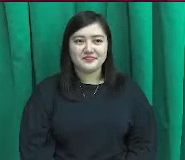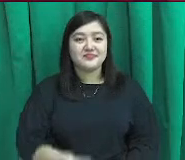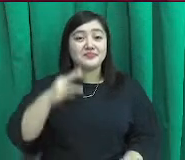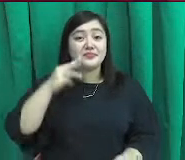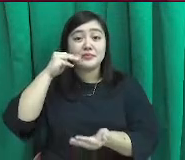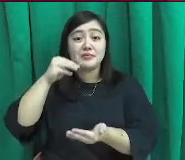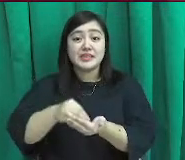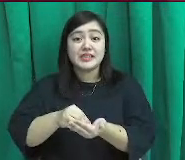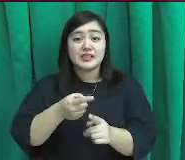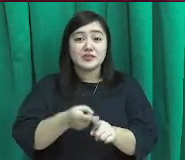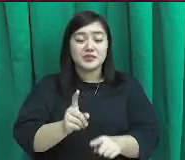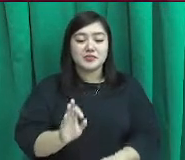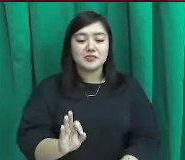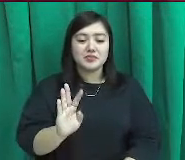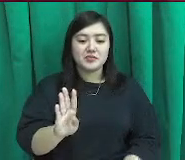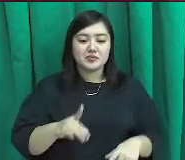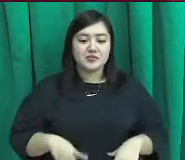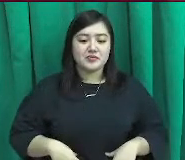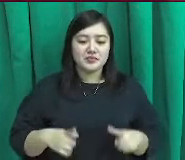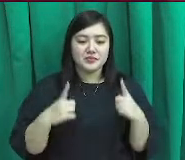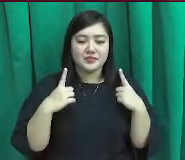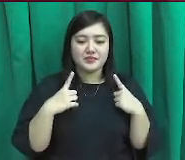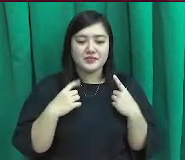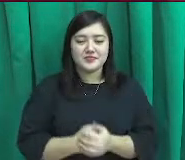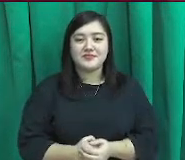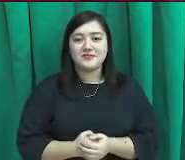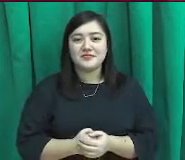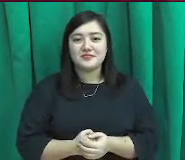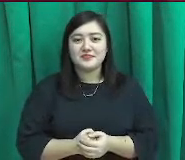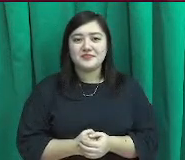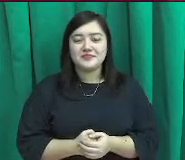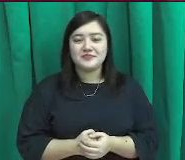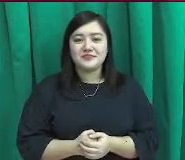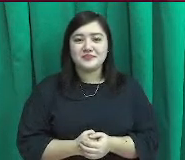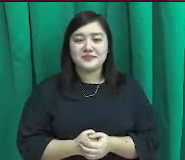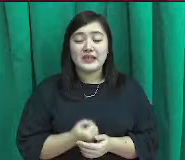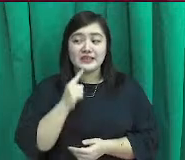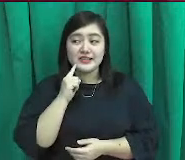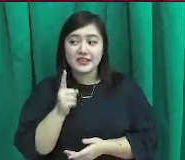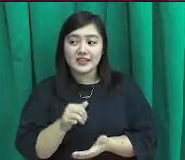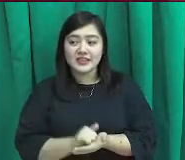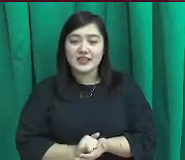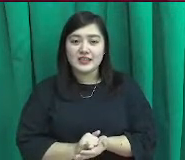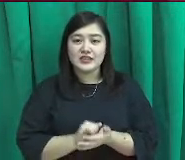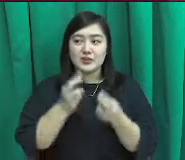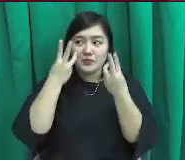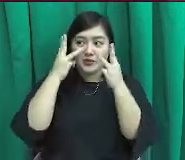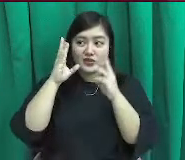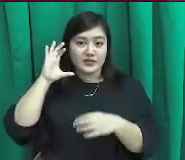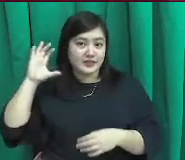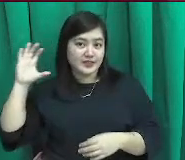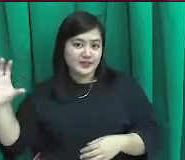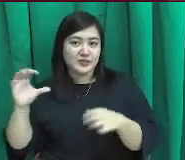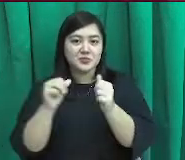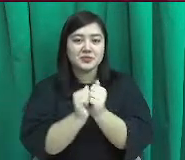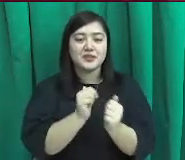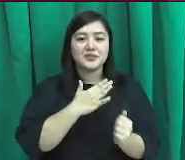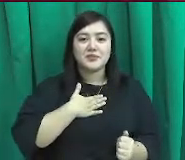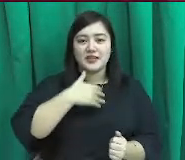po dito ni Ma'am Genesis, listening with my husband. Yan. Amen. Yan ang maganda po. Dahil